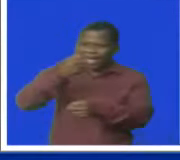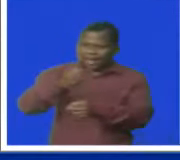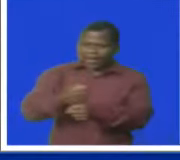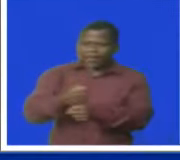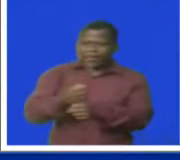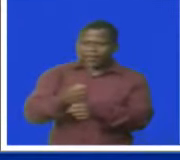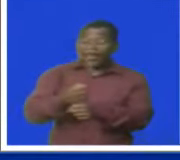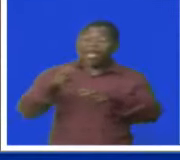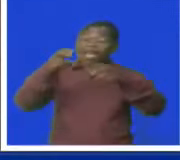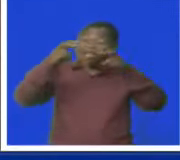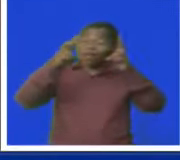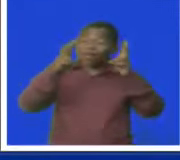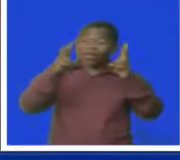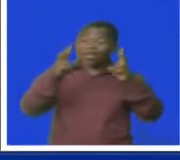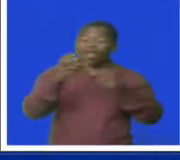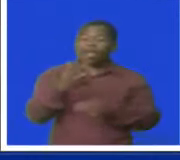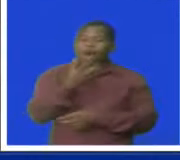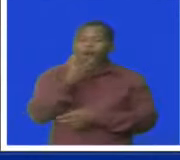ngalokufanele.